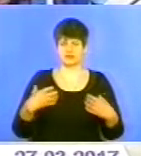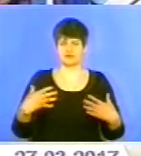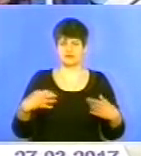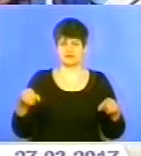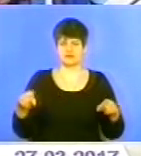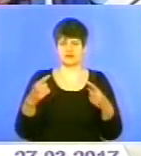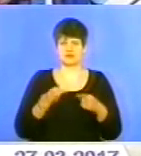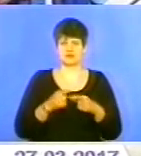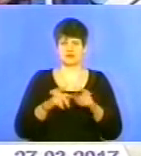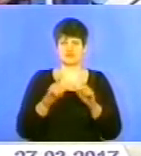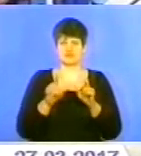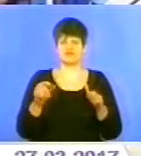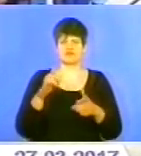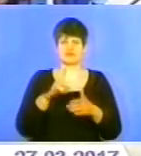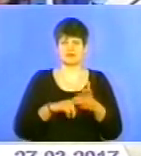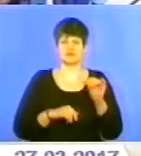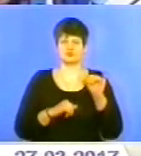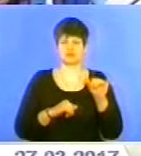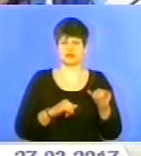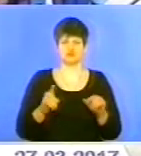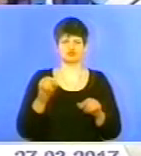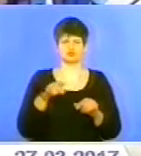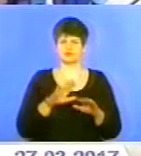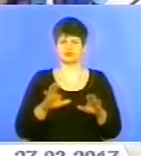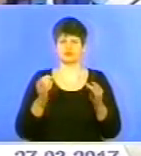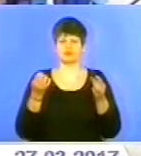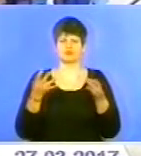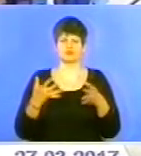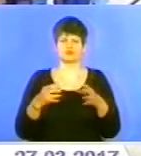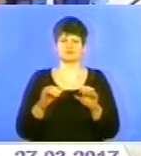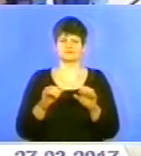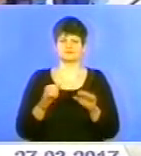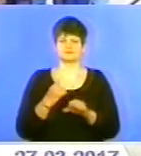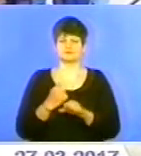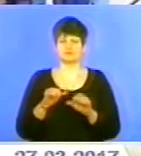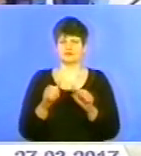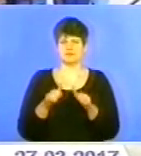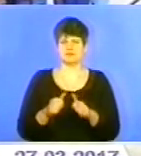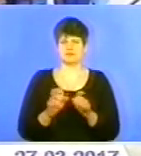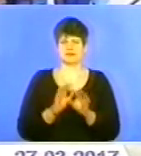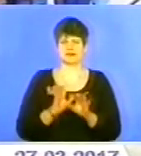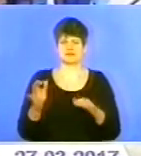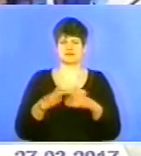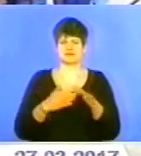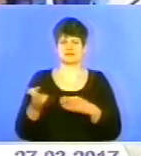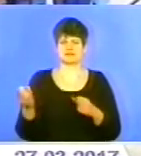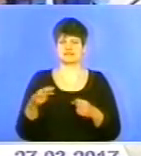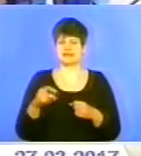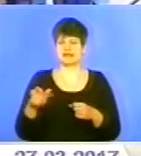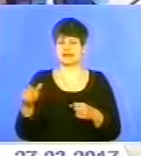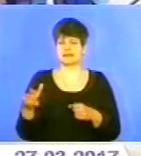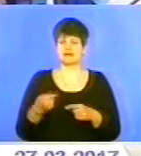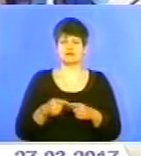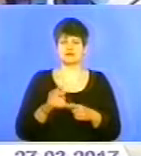установи, він вірив в те, що тут не будуть просто формуватися хороші, прекрасні фахівці, а що це